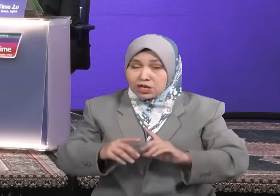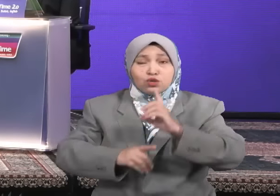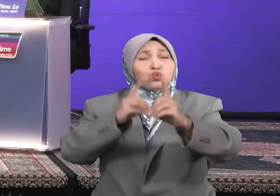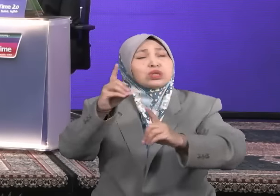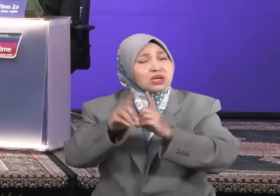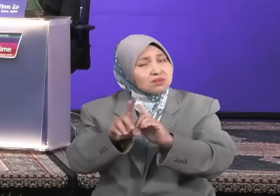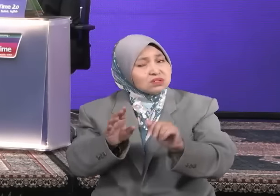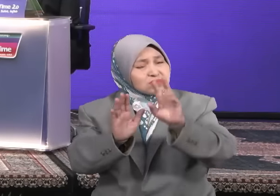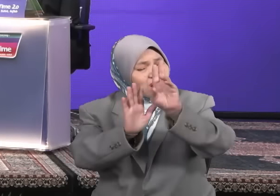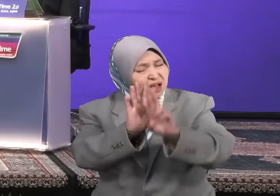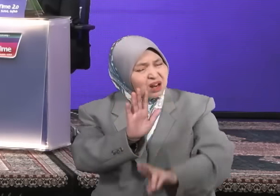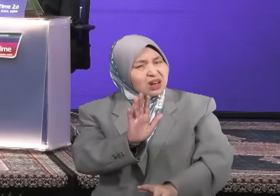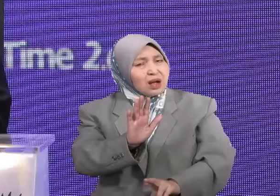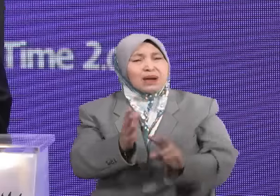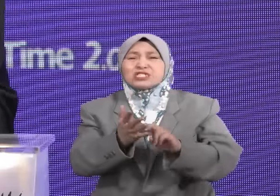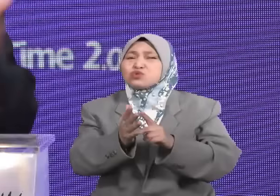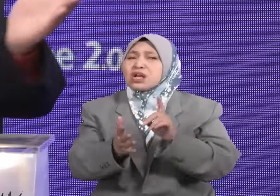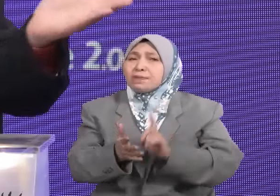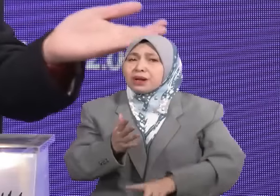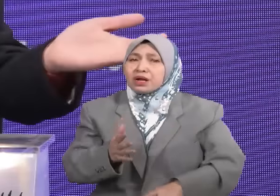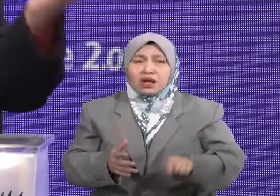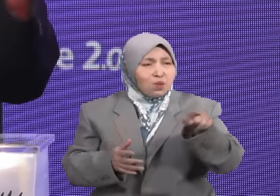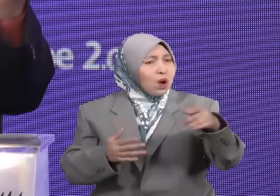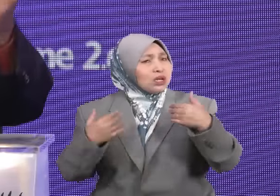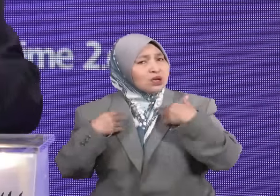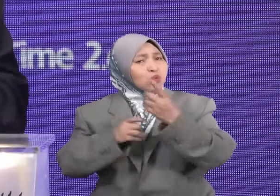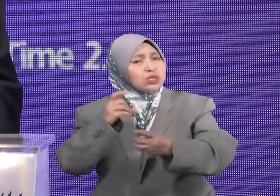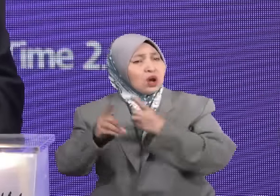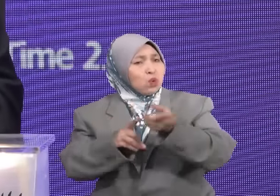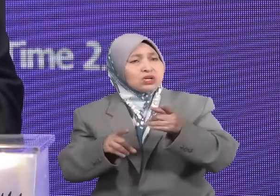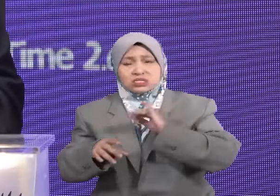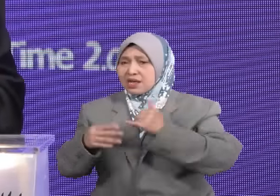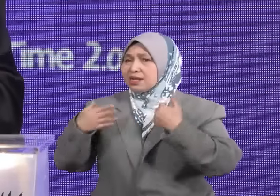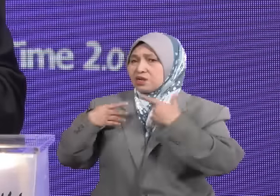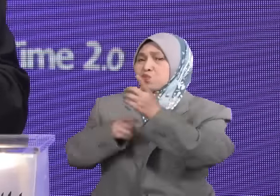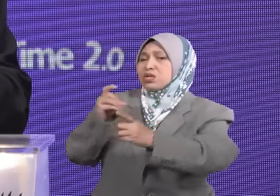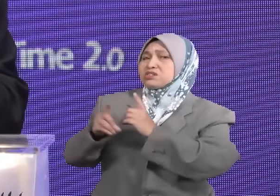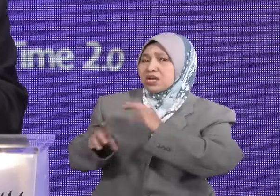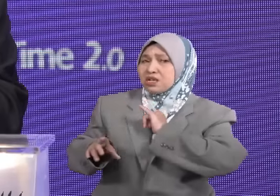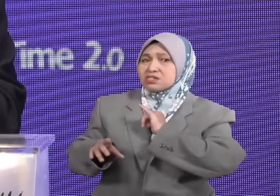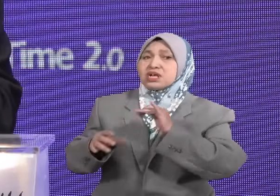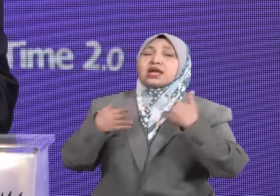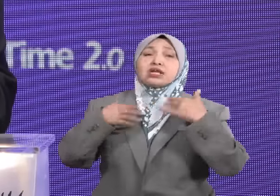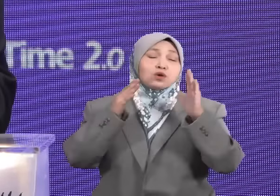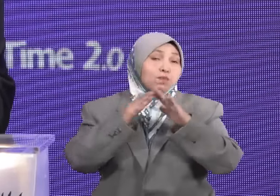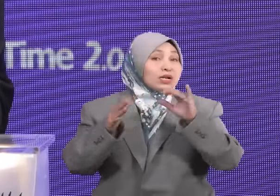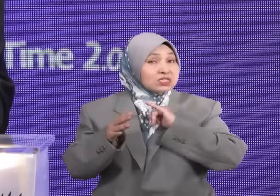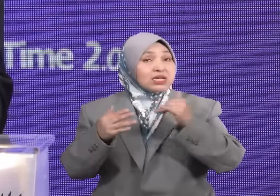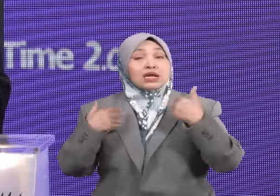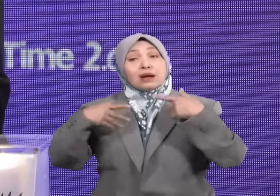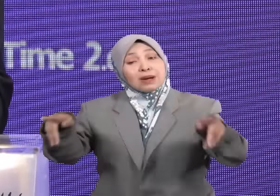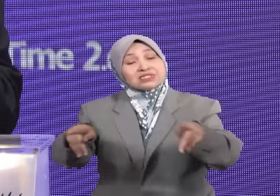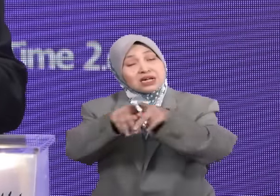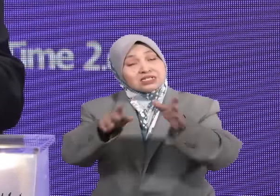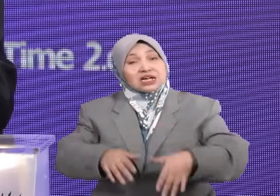yang rendah. Maksudnya apa? Kalau kita cakap tentang, awak kan ada dunia awak, saya ada dunia saya. Maksudnya saya ada rumah saya, ada pasangan